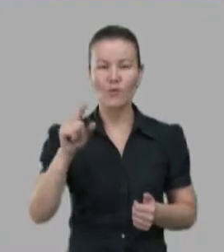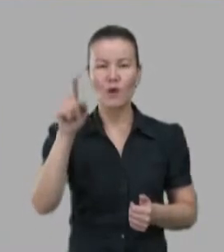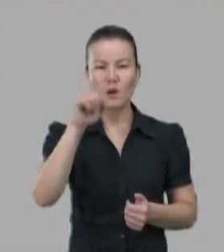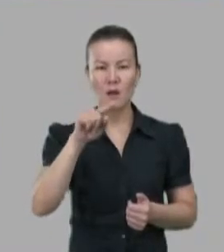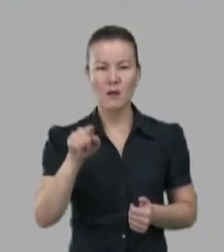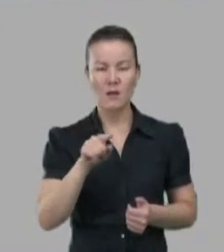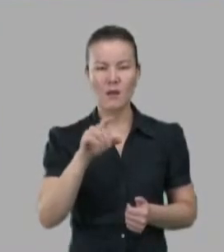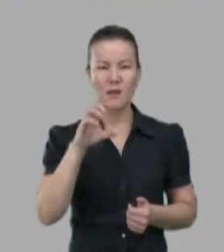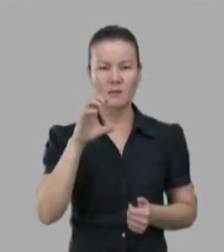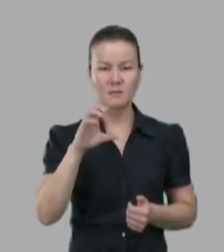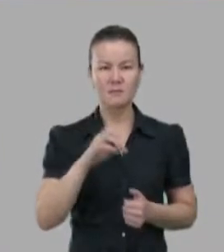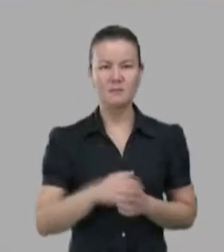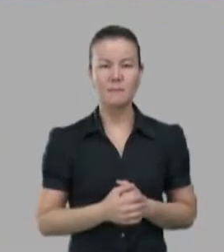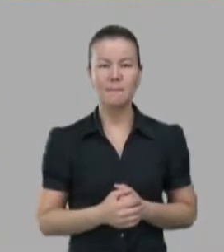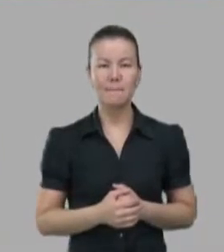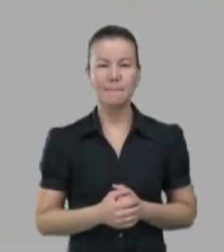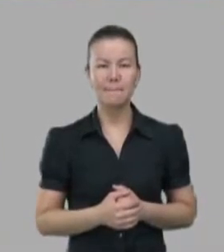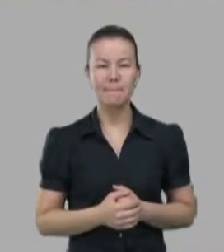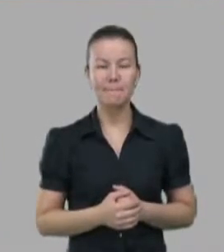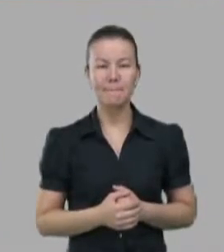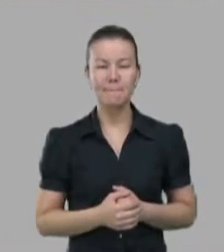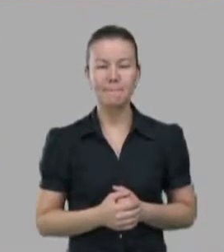S.